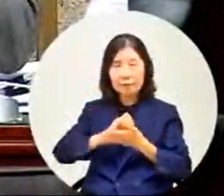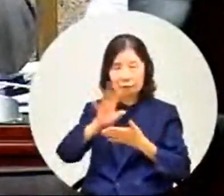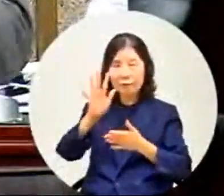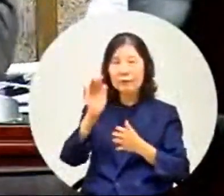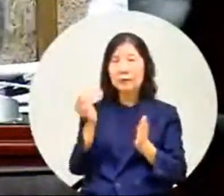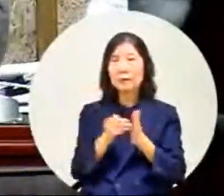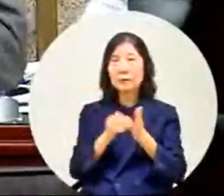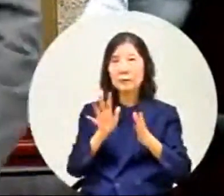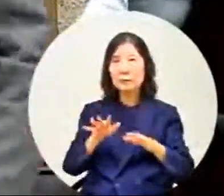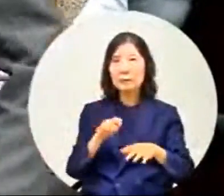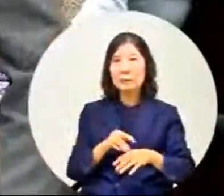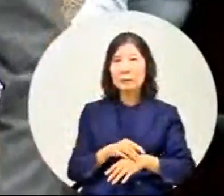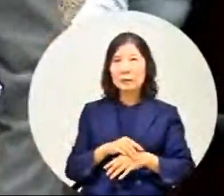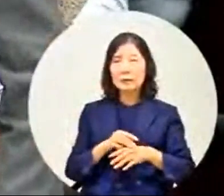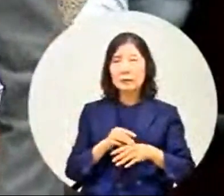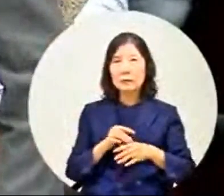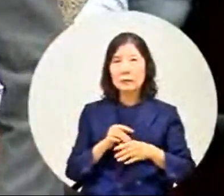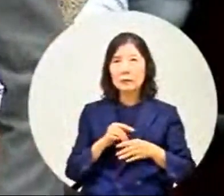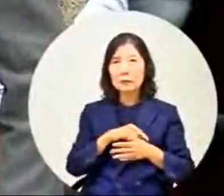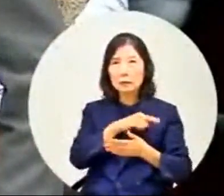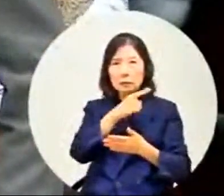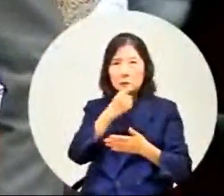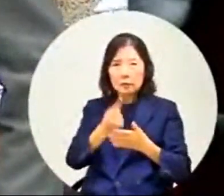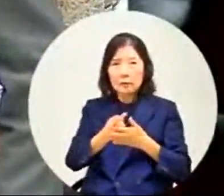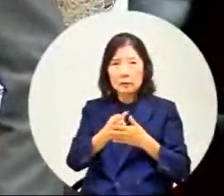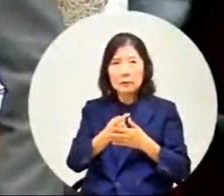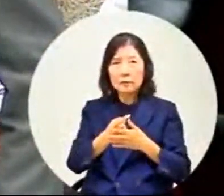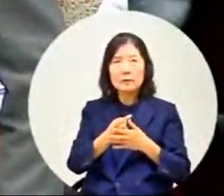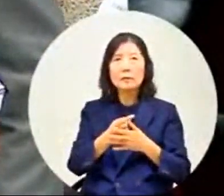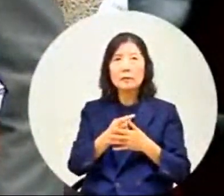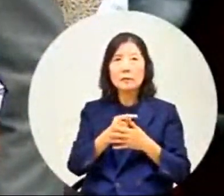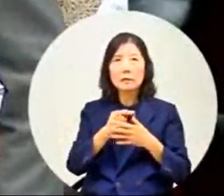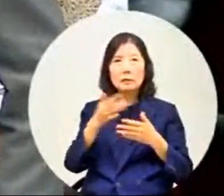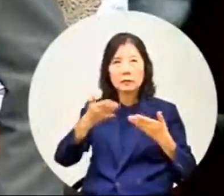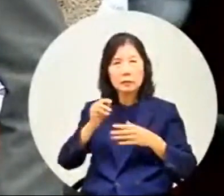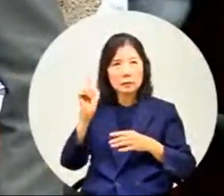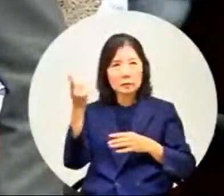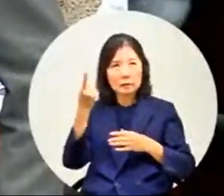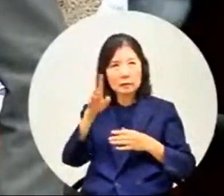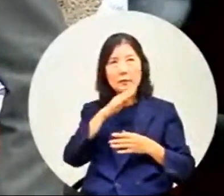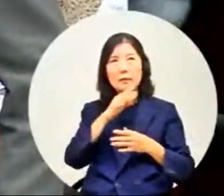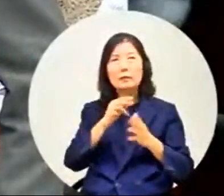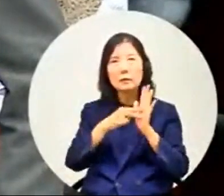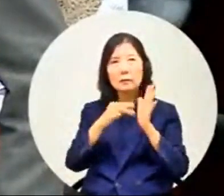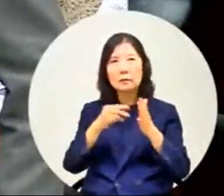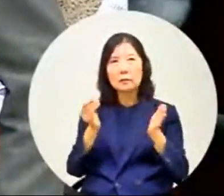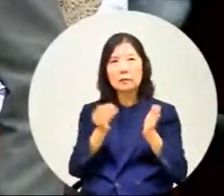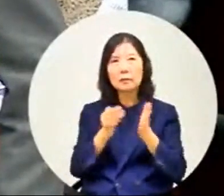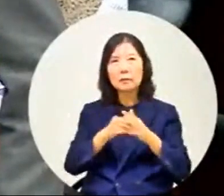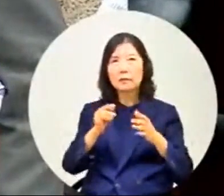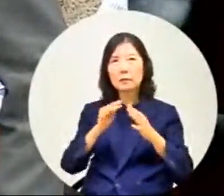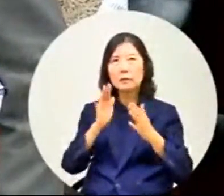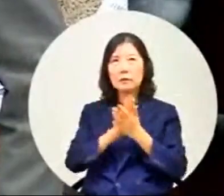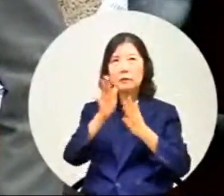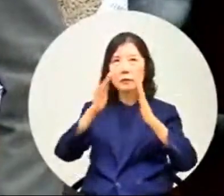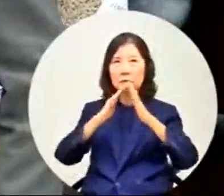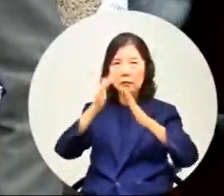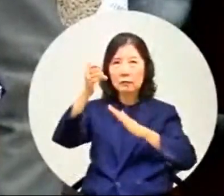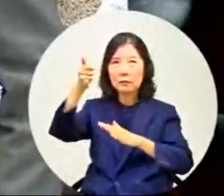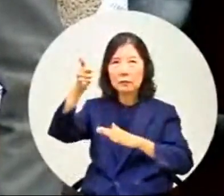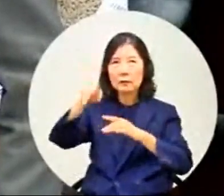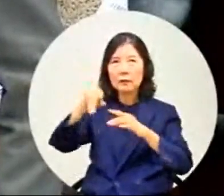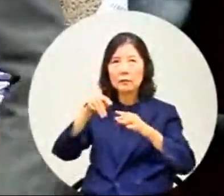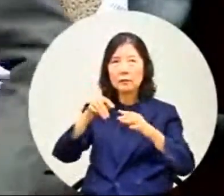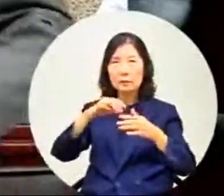时我也整个案子也有来龙去脉有说过啊。那原则上后来我们市长也认为说，整个的